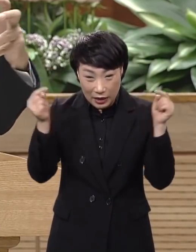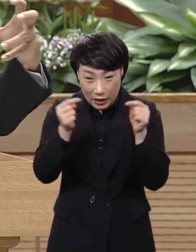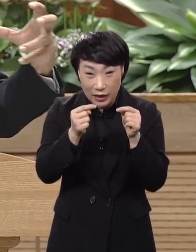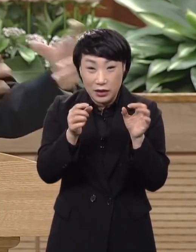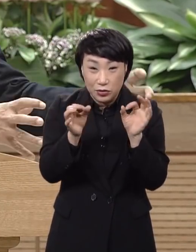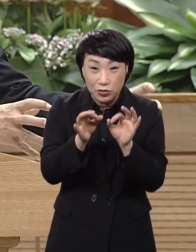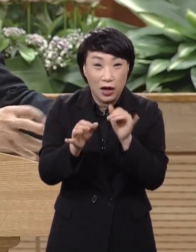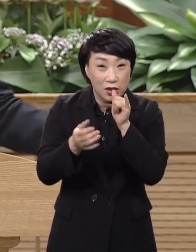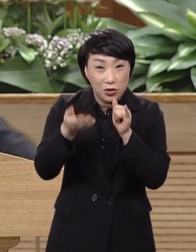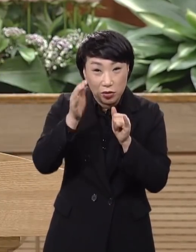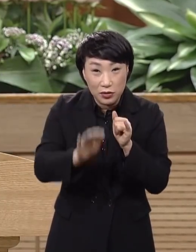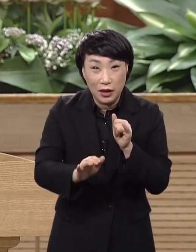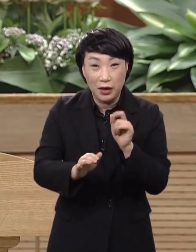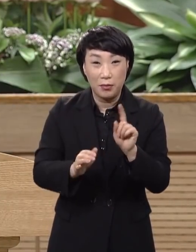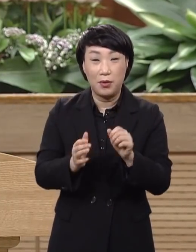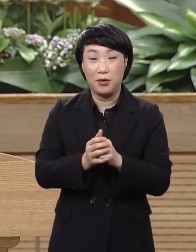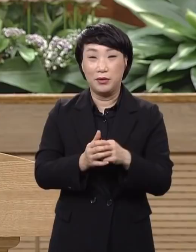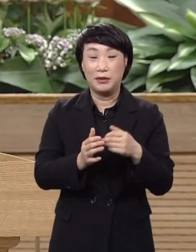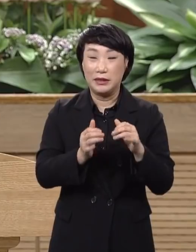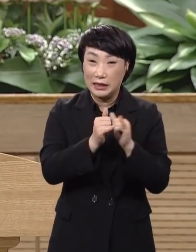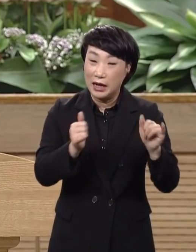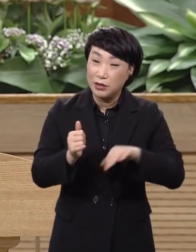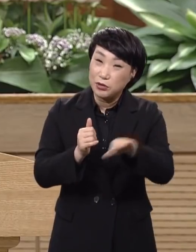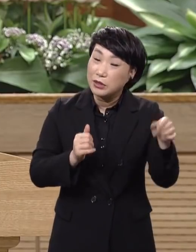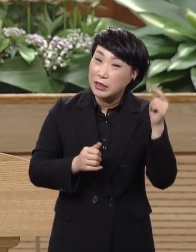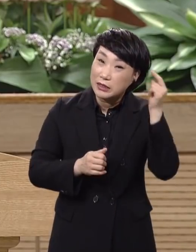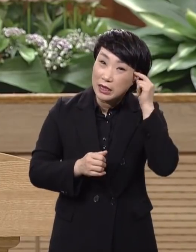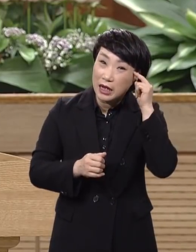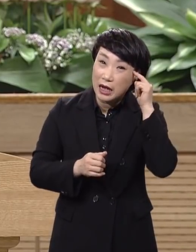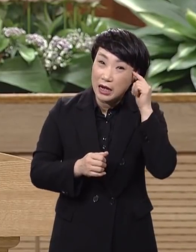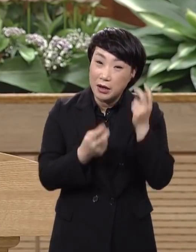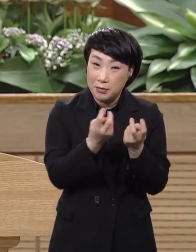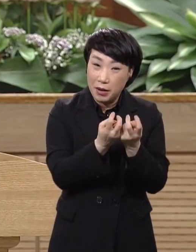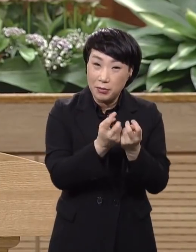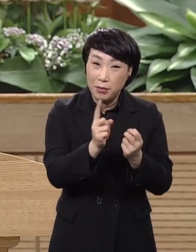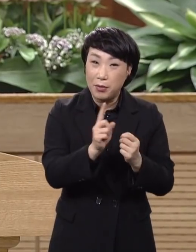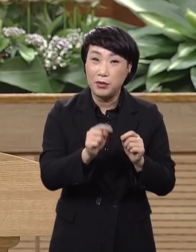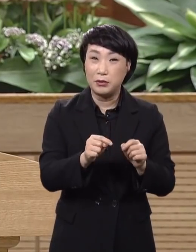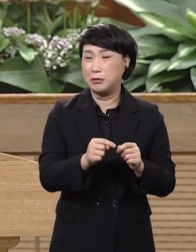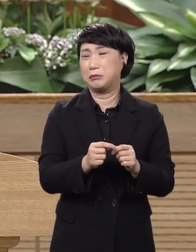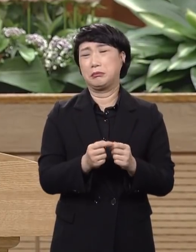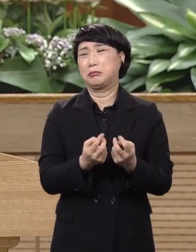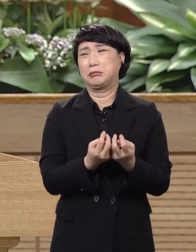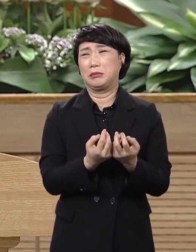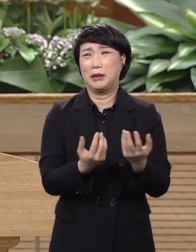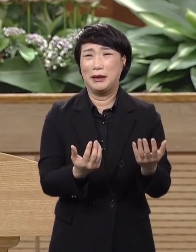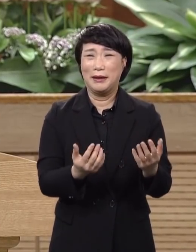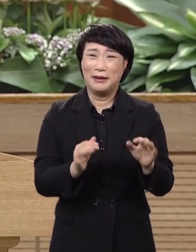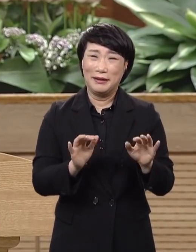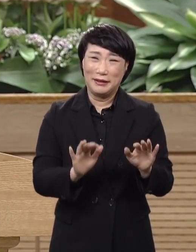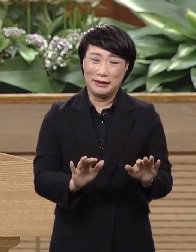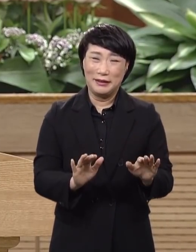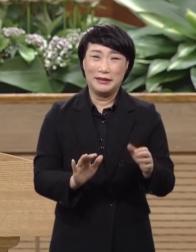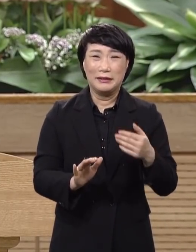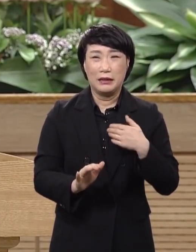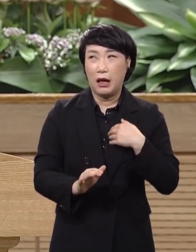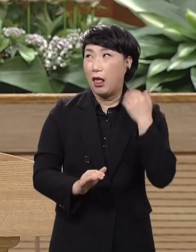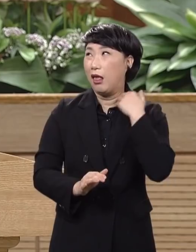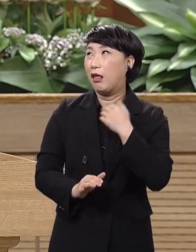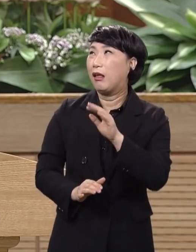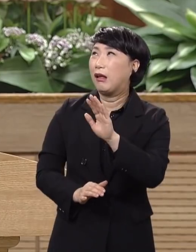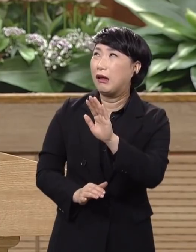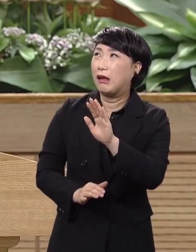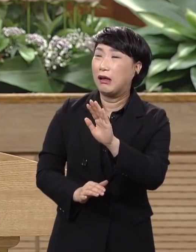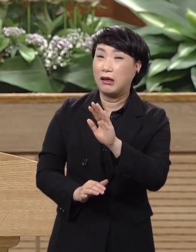일시적으로 가졌다 할지라도 인간의 한계와 수단으로는 할 수 없는 것이기에 나는